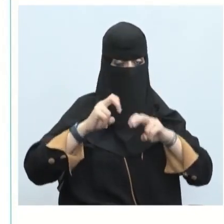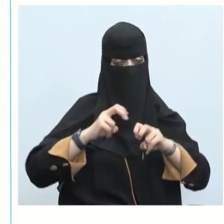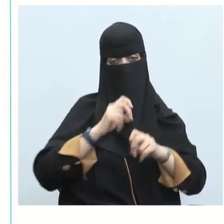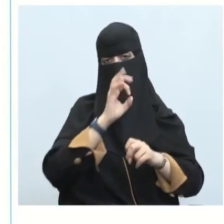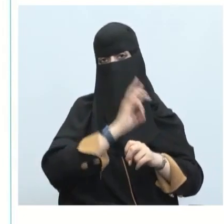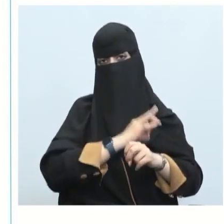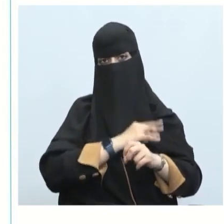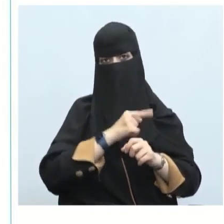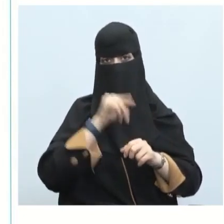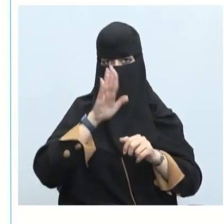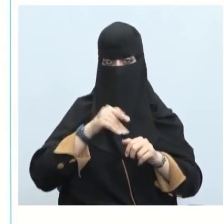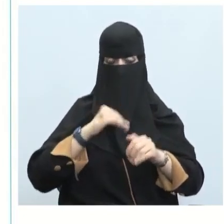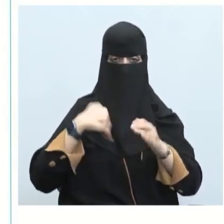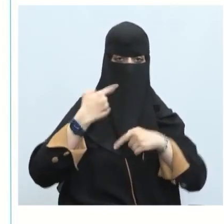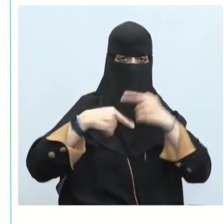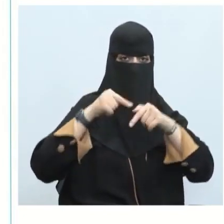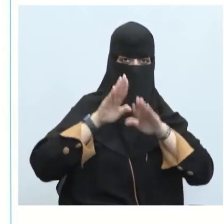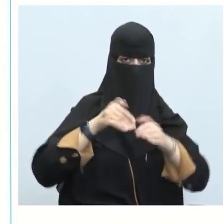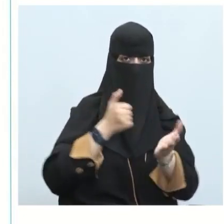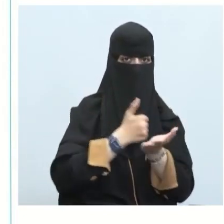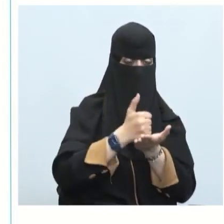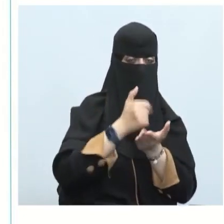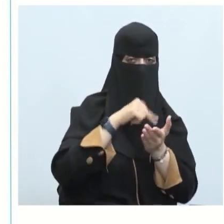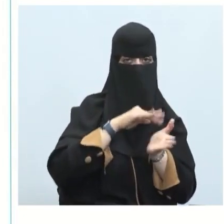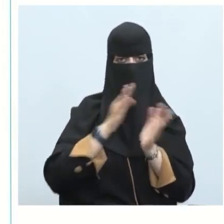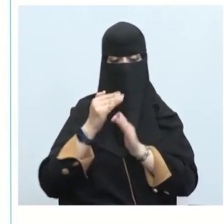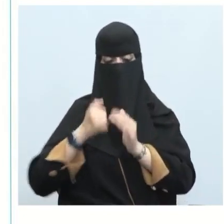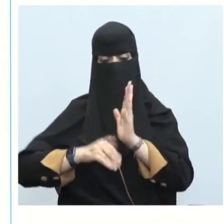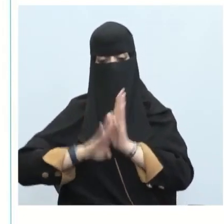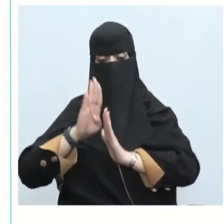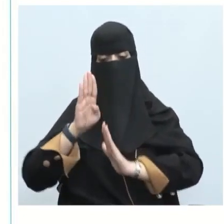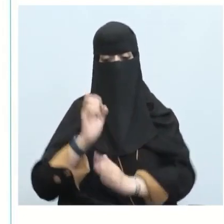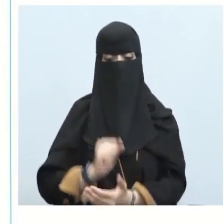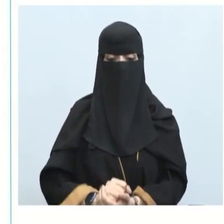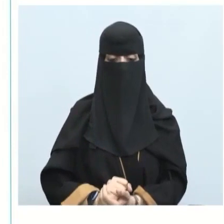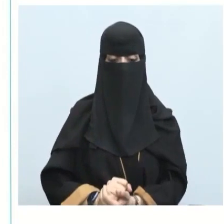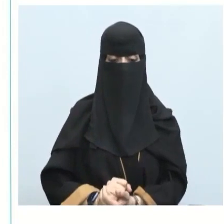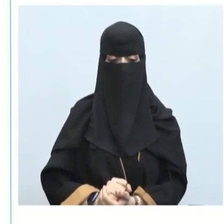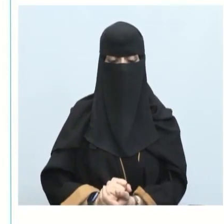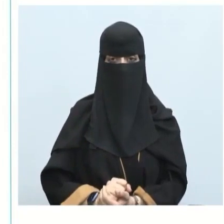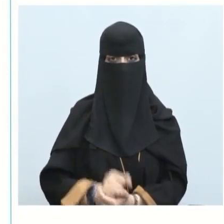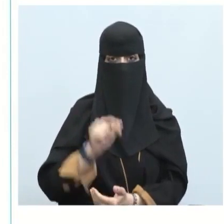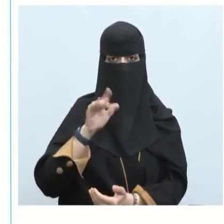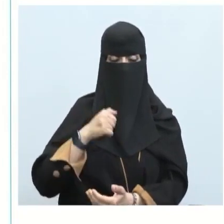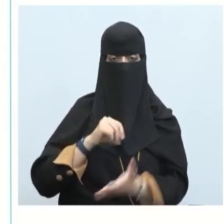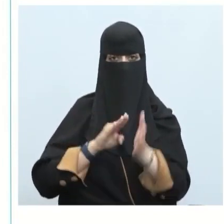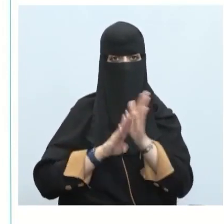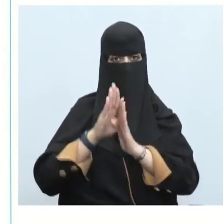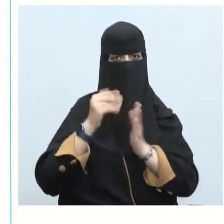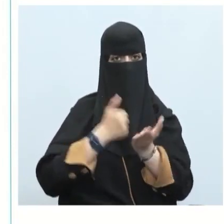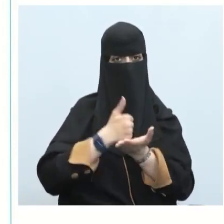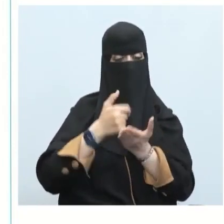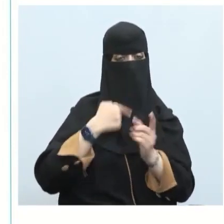جدا حتى نستمر في نفس الاسلوب او التحسين تحسين الاسلوب لكي نصل